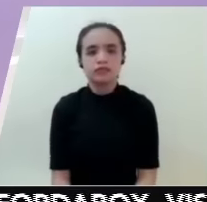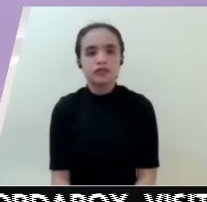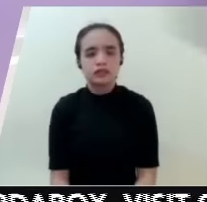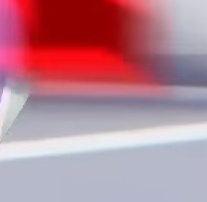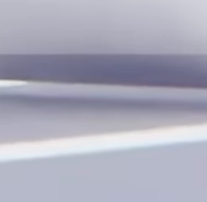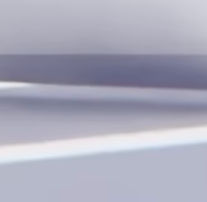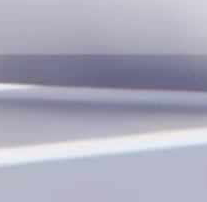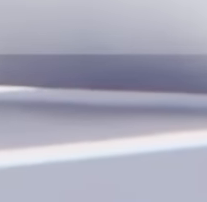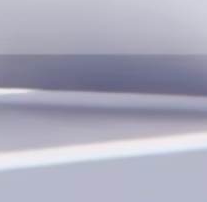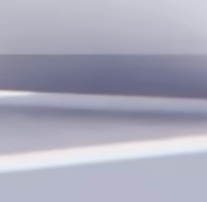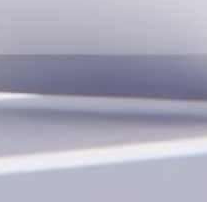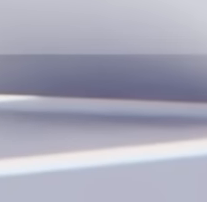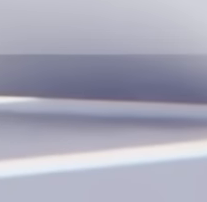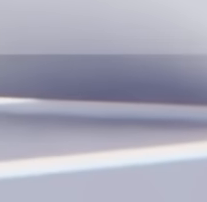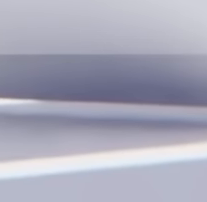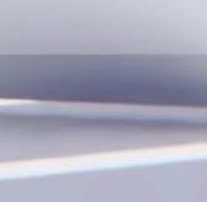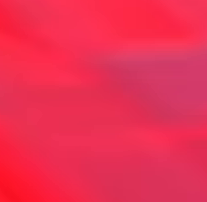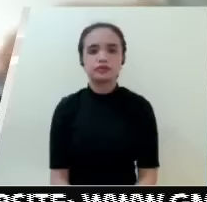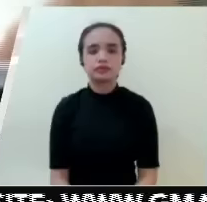TV.